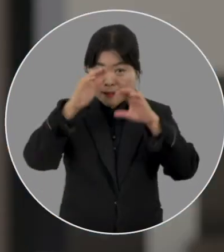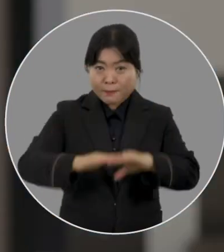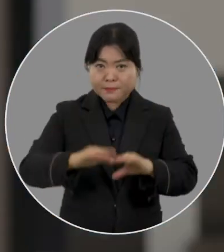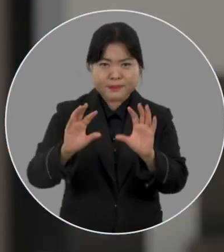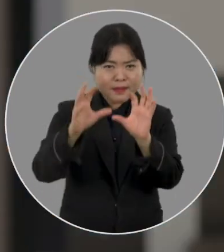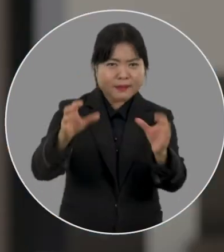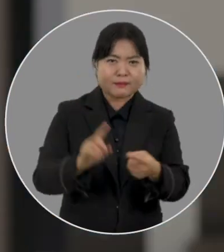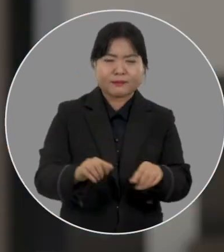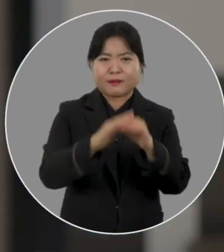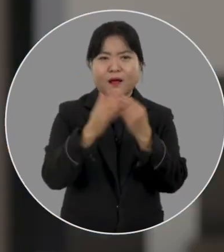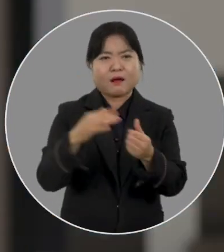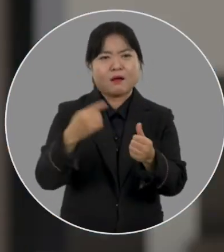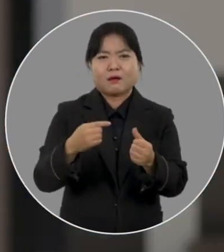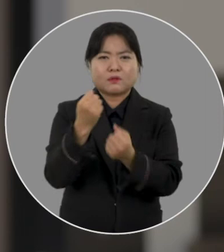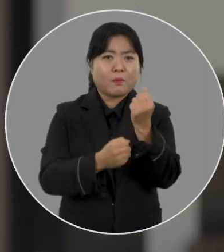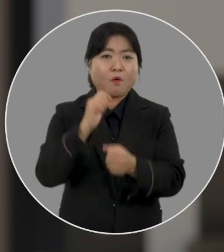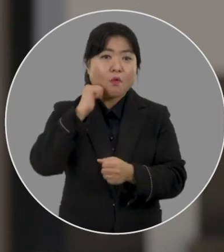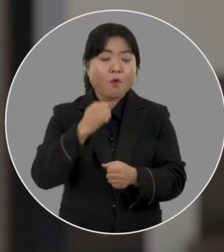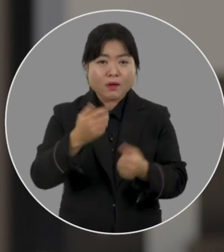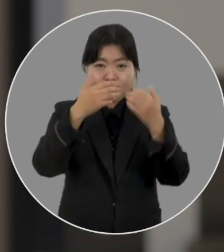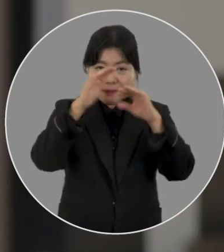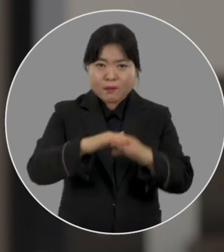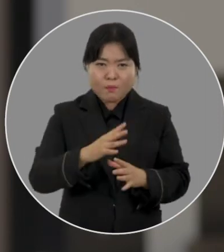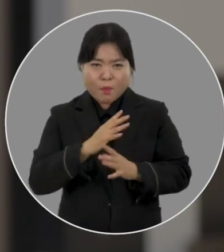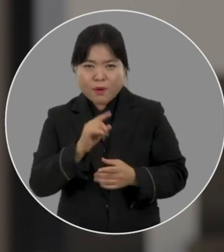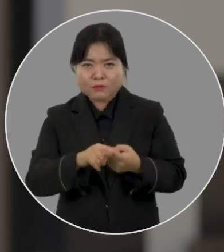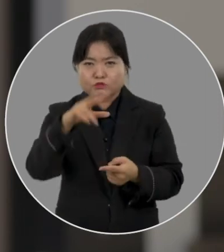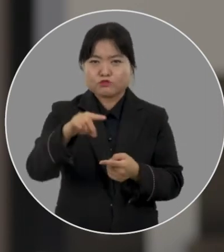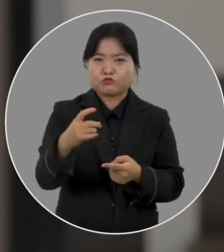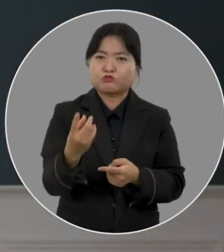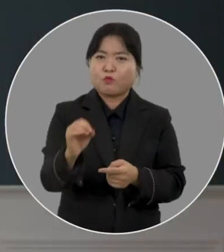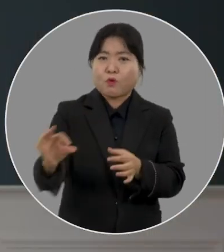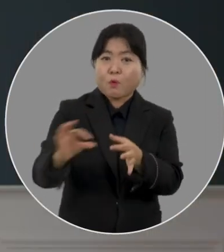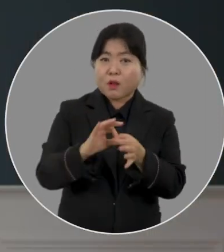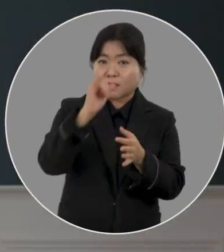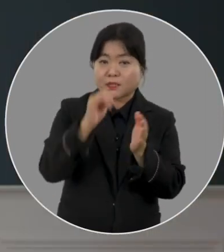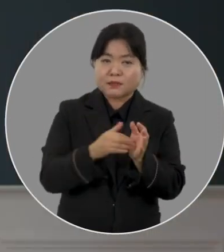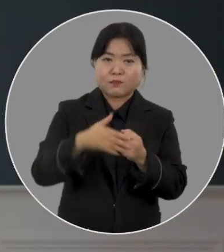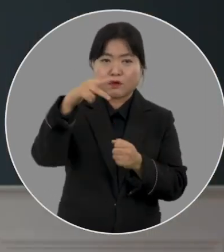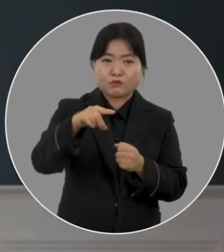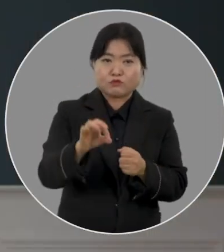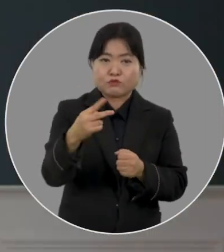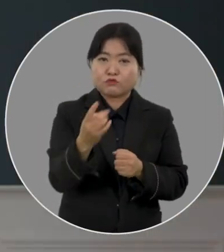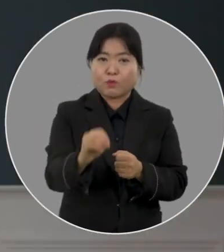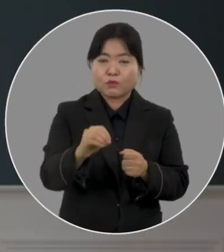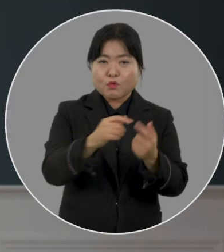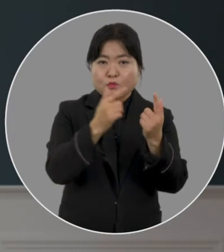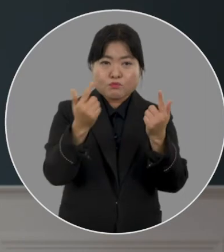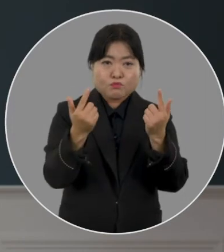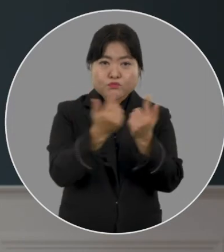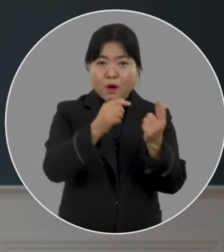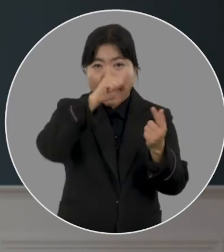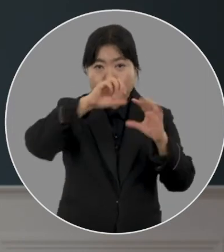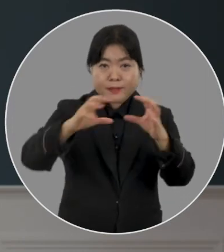우리가 다 다룰 수 없고 또 이슬람 포비아는 주로 중동과 연관되어 있기 때문에 중동은 북아프리카까지